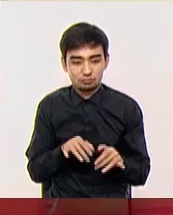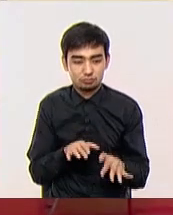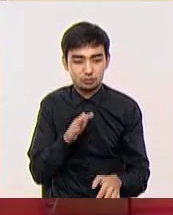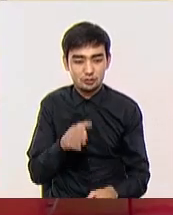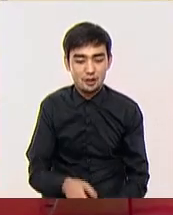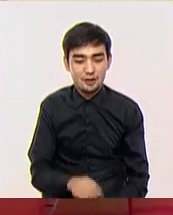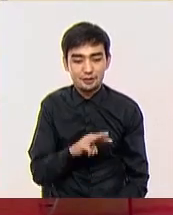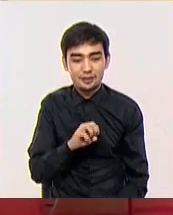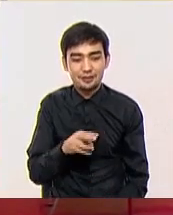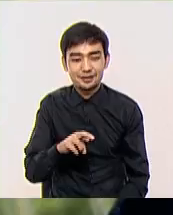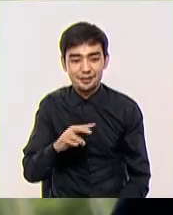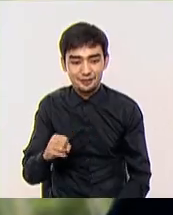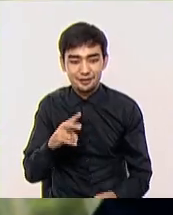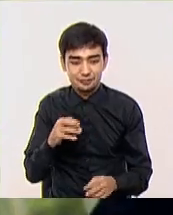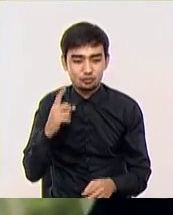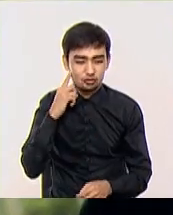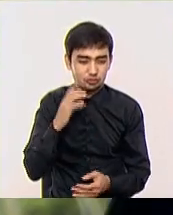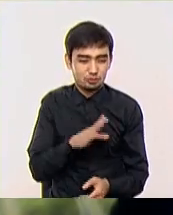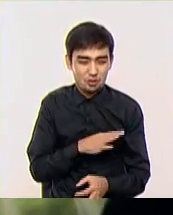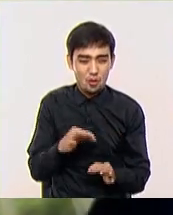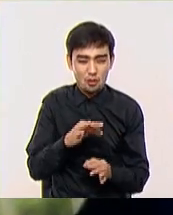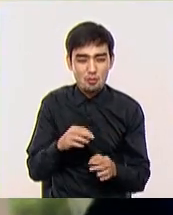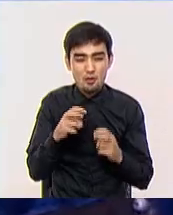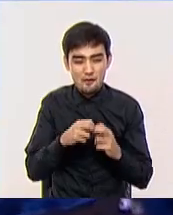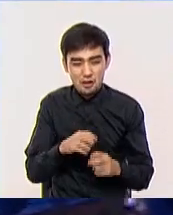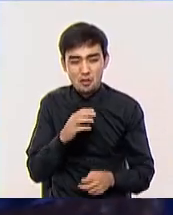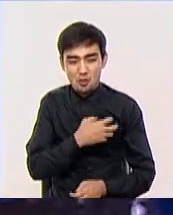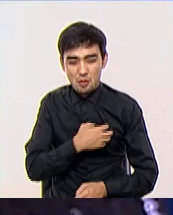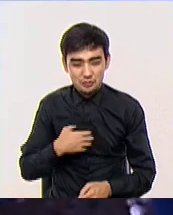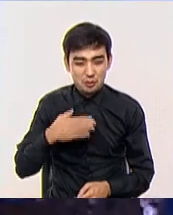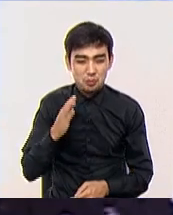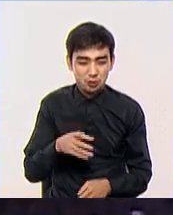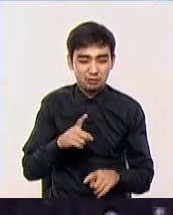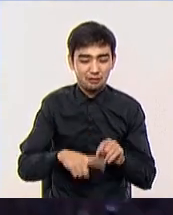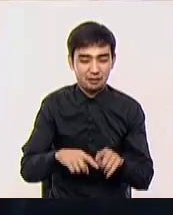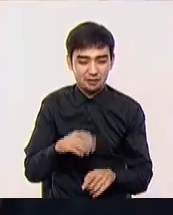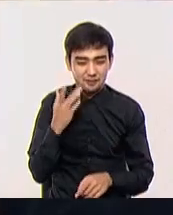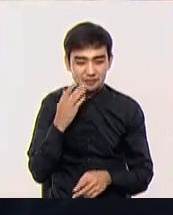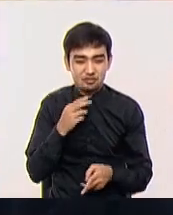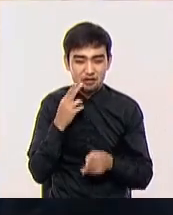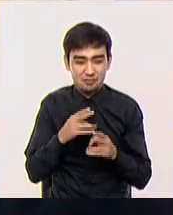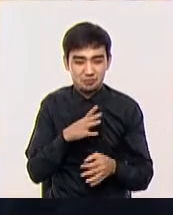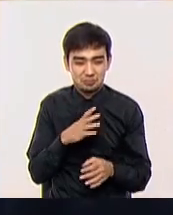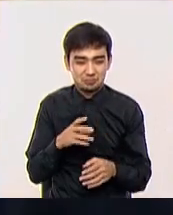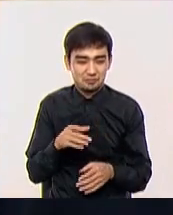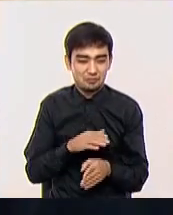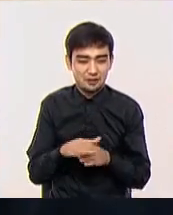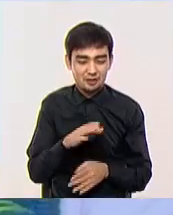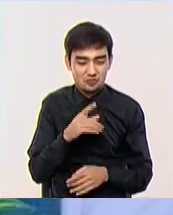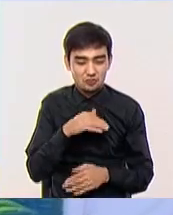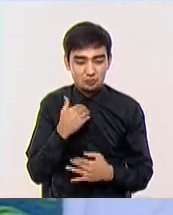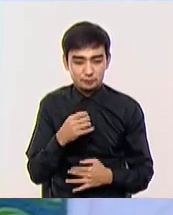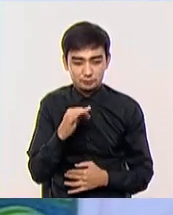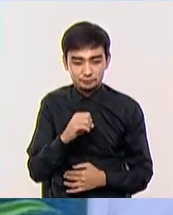Однако Татьяна Абакумова наслышана о том, что проверки и комиссии редко подтверждают жалобы заключенных, и на опыте Андрея